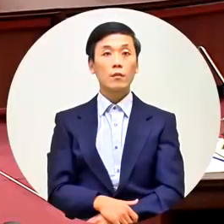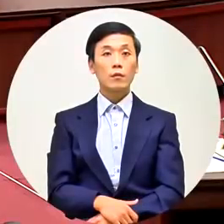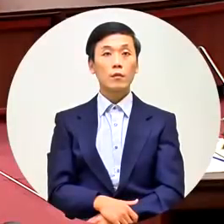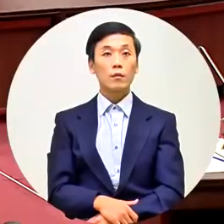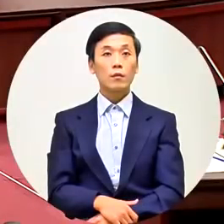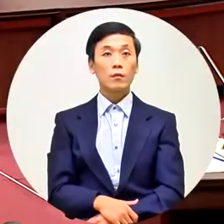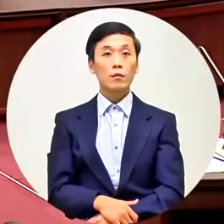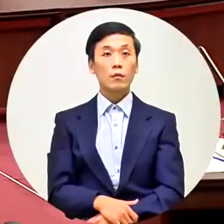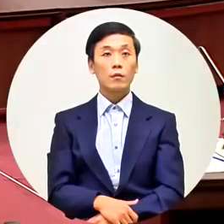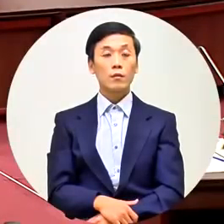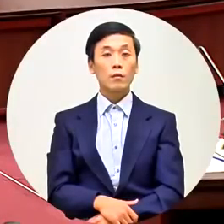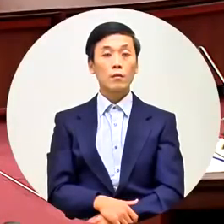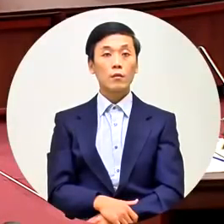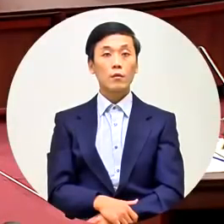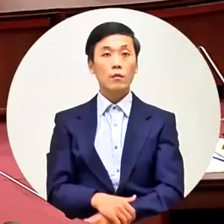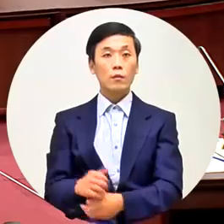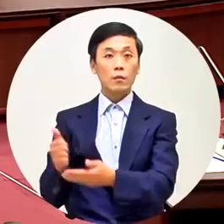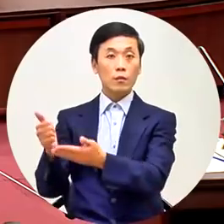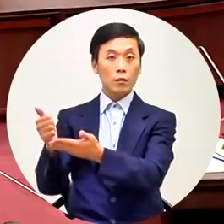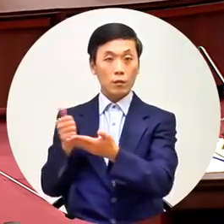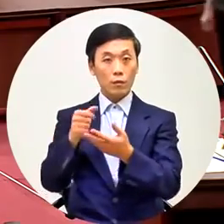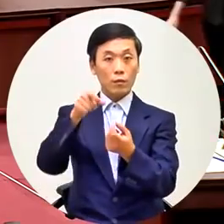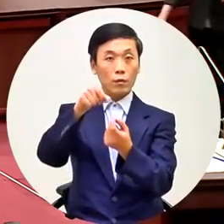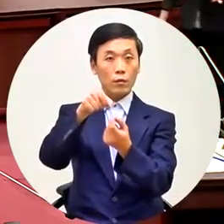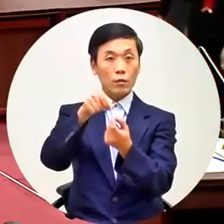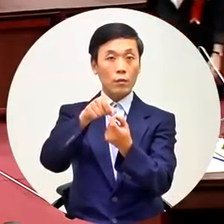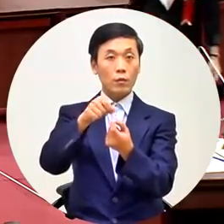请林玉凯议员领取选票。